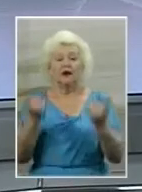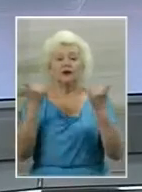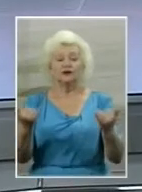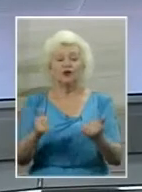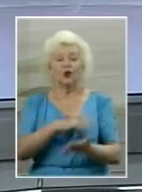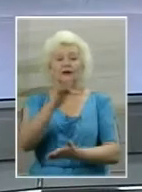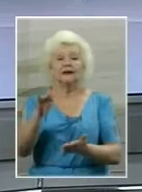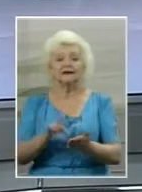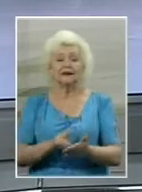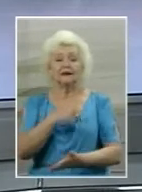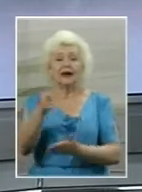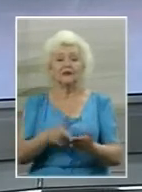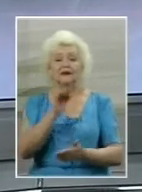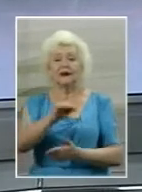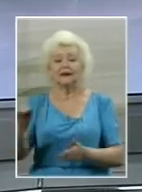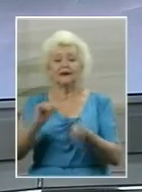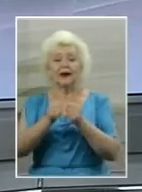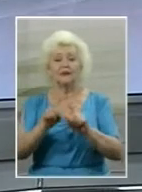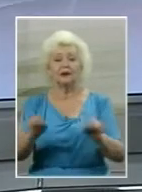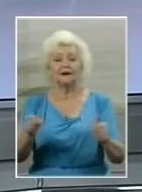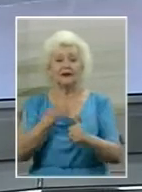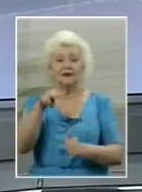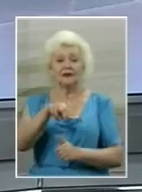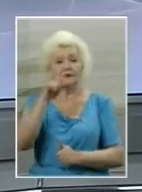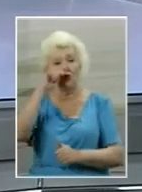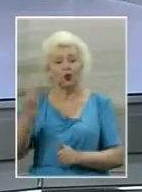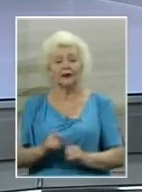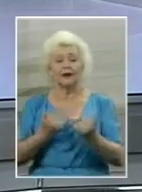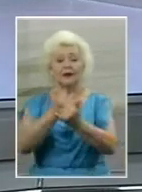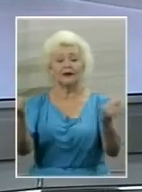Сьогодні у Центральній міській дитячій бібліотеці імені Лесі Українки